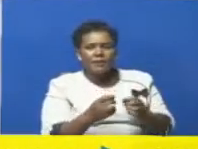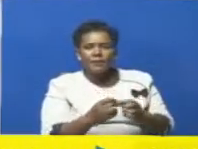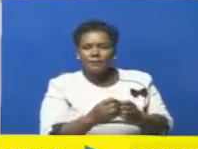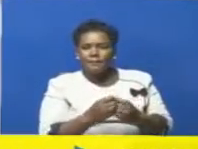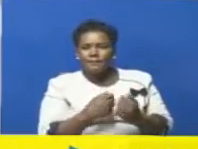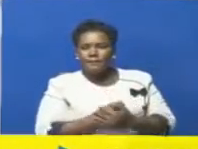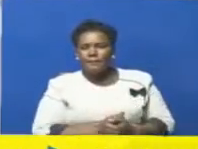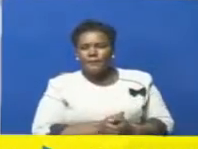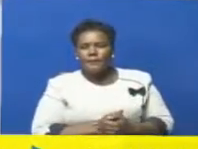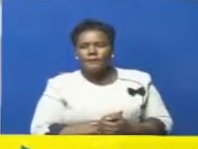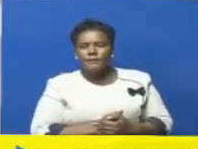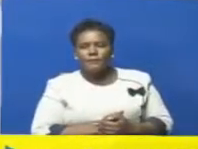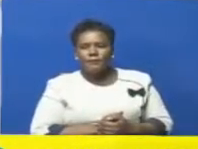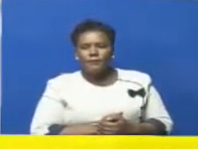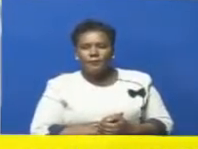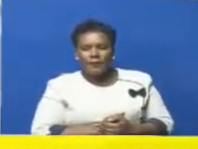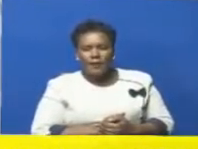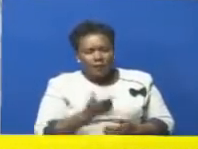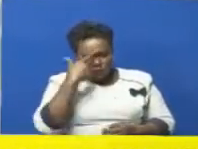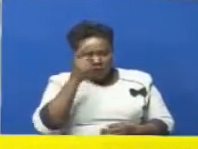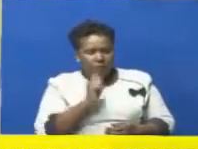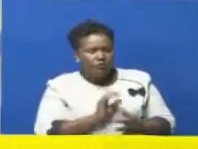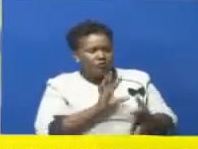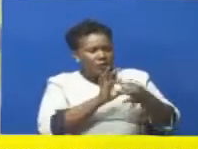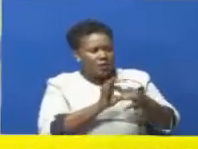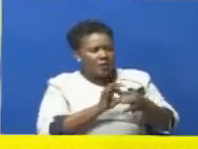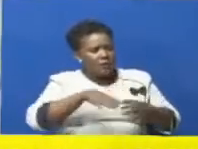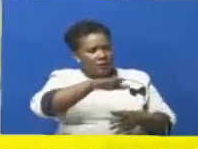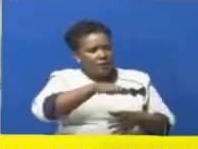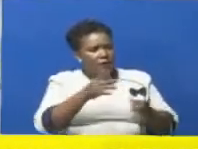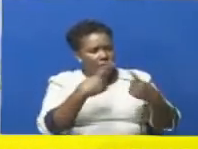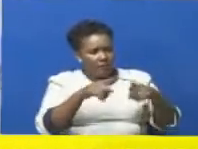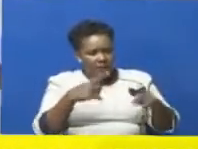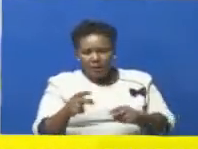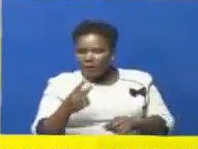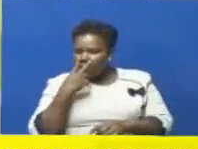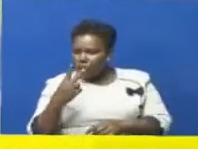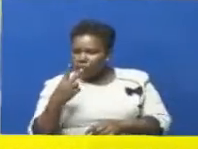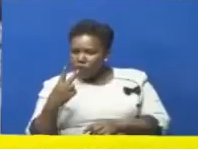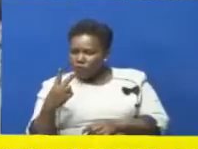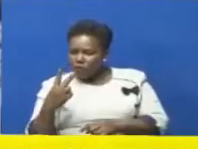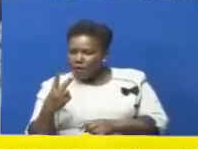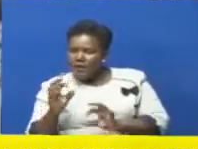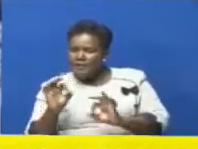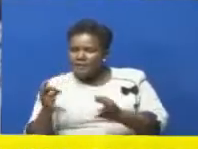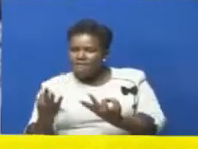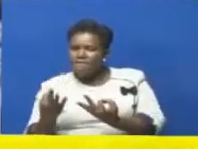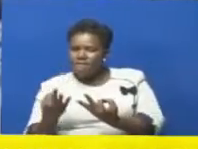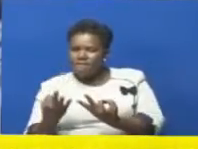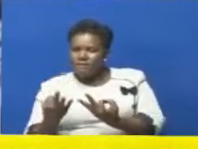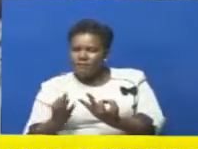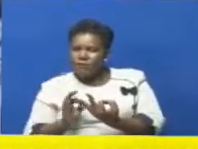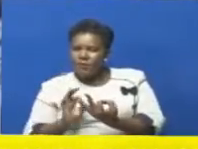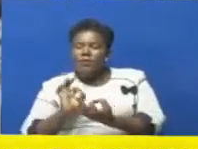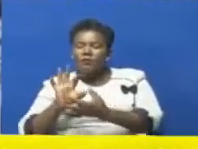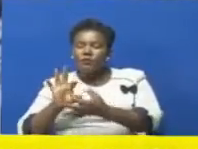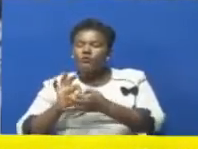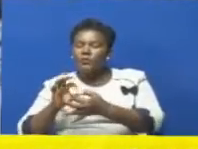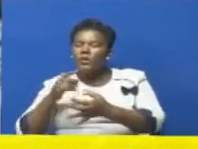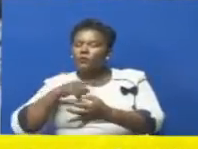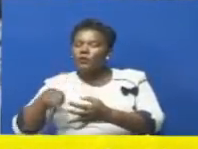opportunity to work on different fields to see how we could strengthen and deepen our relationship. Ndege ya Air France KLM